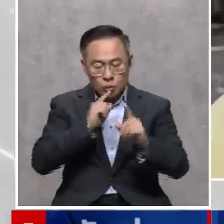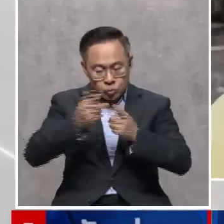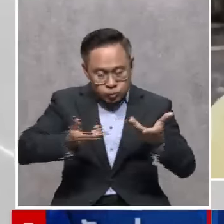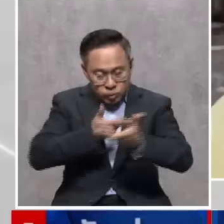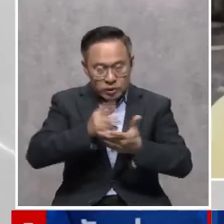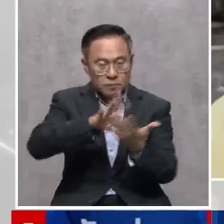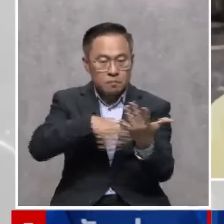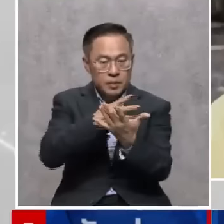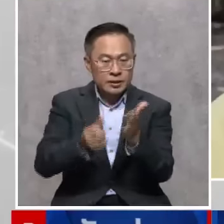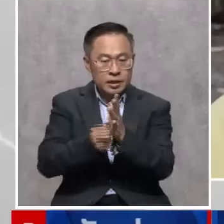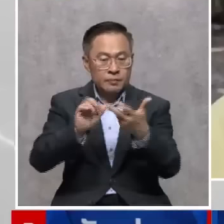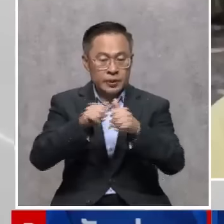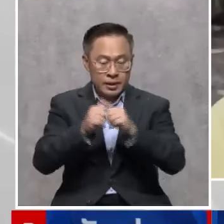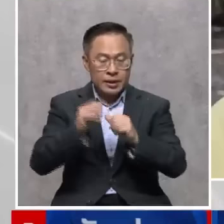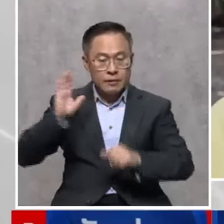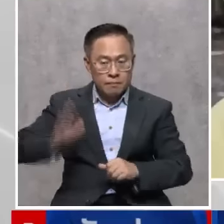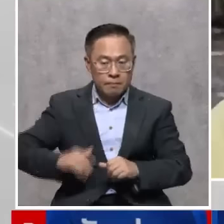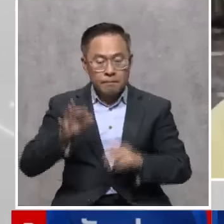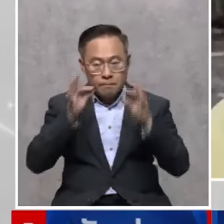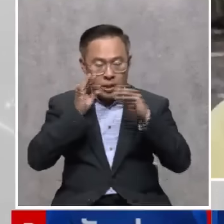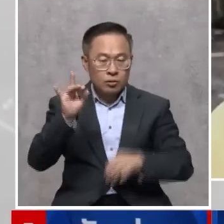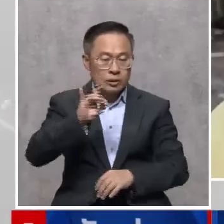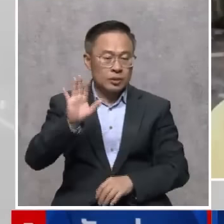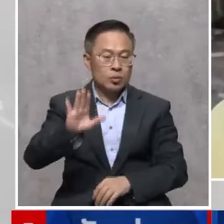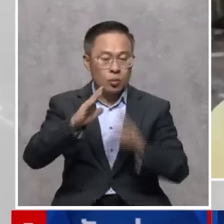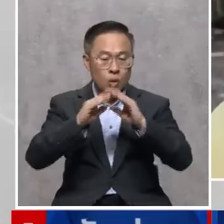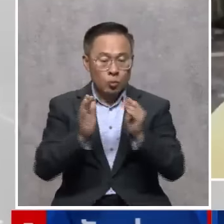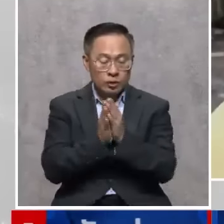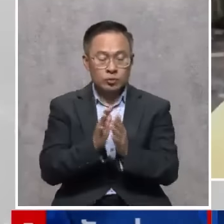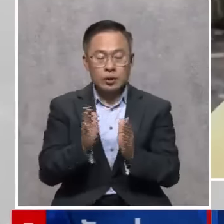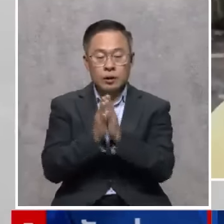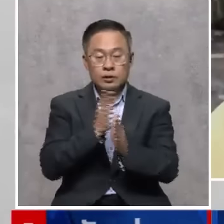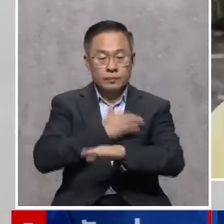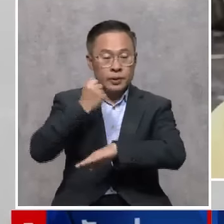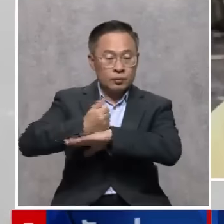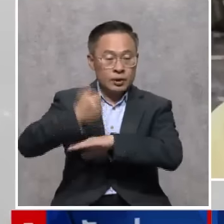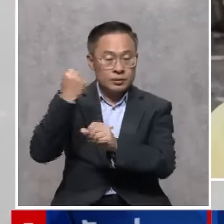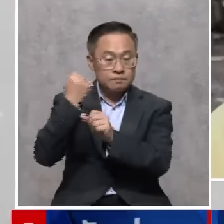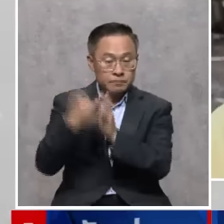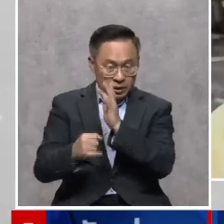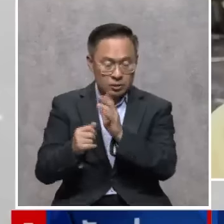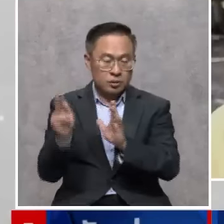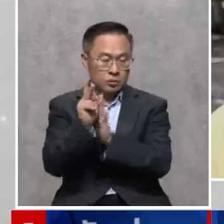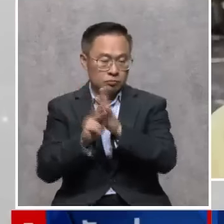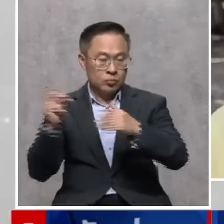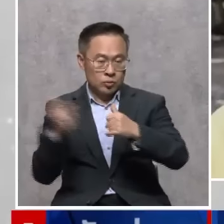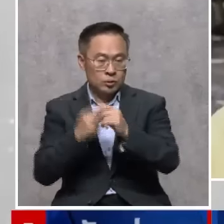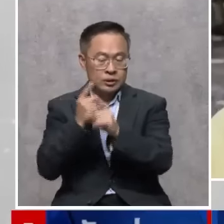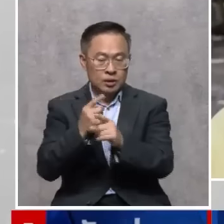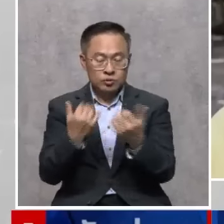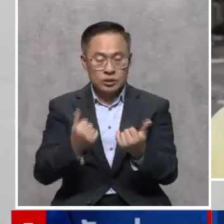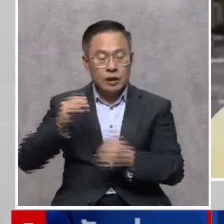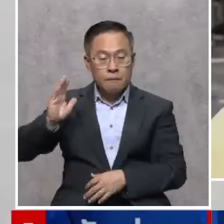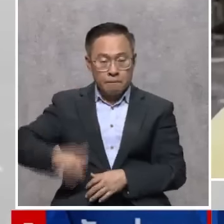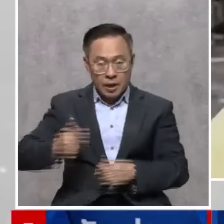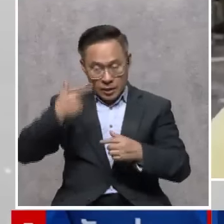าทิศทางในการแก้ไขปัญหาเรื่องนี้ส่วนทางคดีอาญาเป็นเรื่องของทางบ้านเมืองค่ะสำหรับอาการของสุนัขเคราะห์ร้ายต